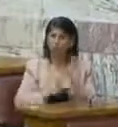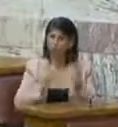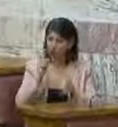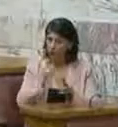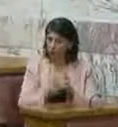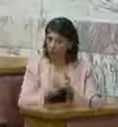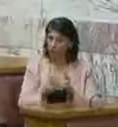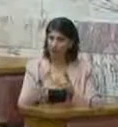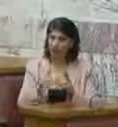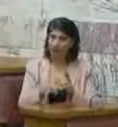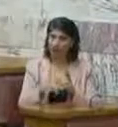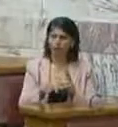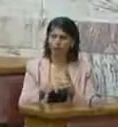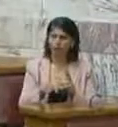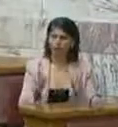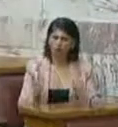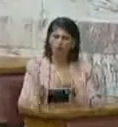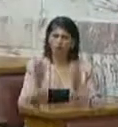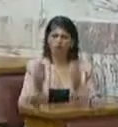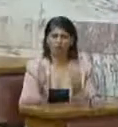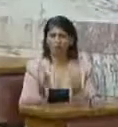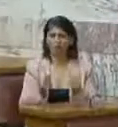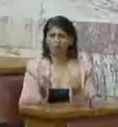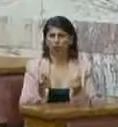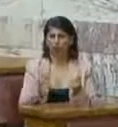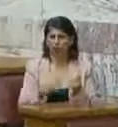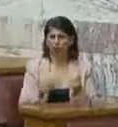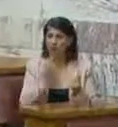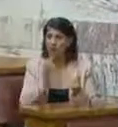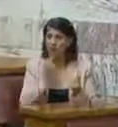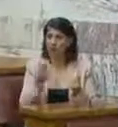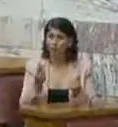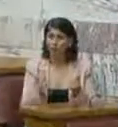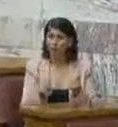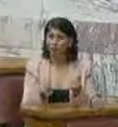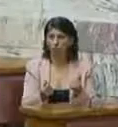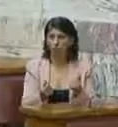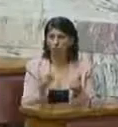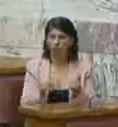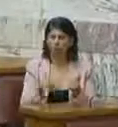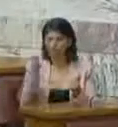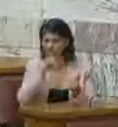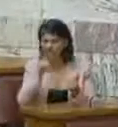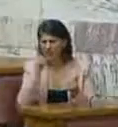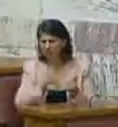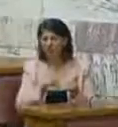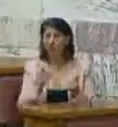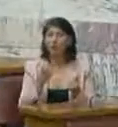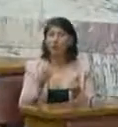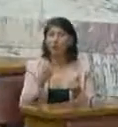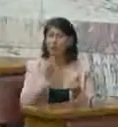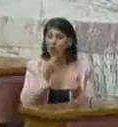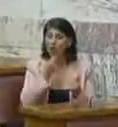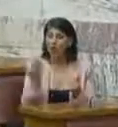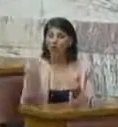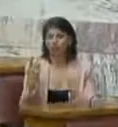με αυτόν τον απροκάλυπτο τρόπο, με αυτόν τον εύκολο τρόπο, με αυτά τα ασύστολα ψεύδη, πάρα πολύ εύκολα πριν από